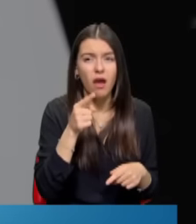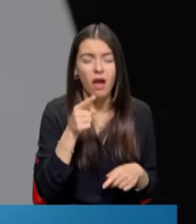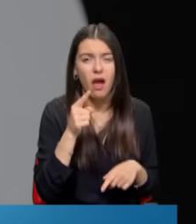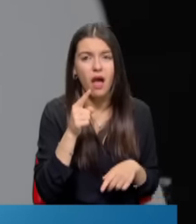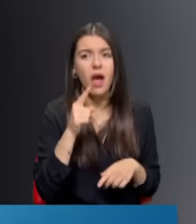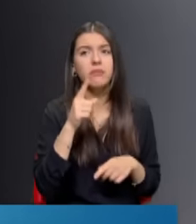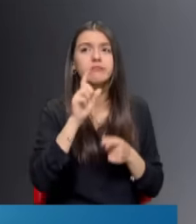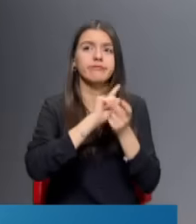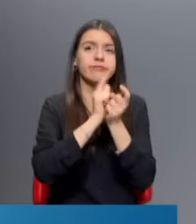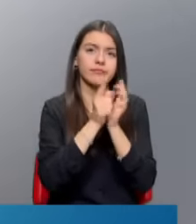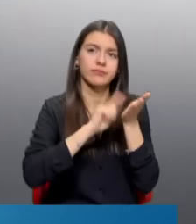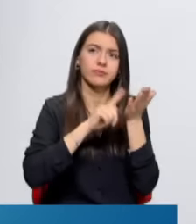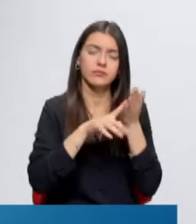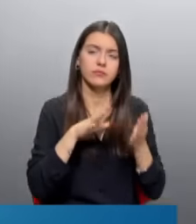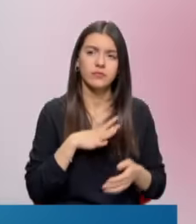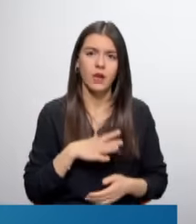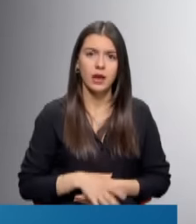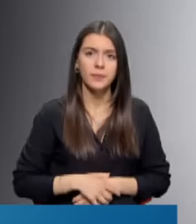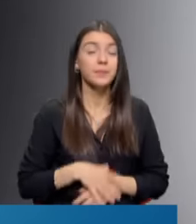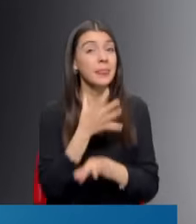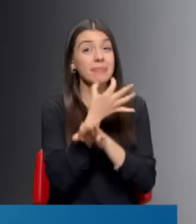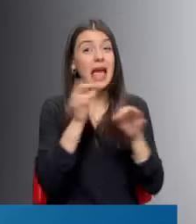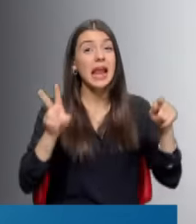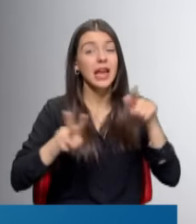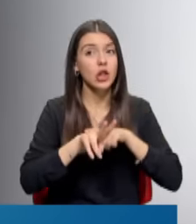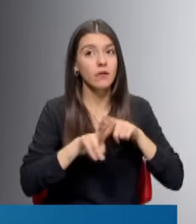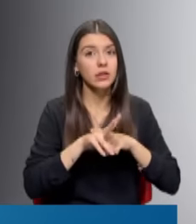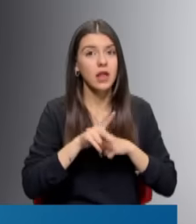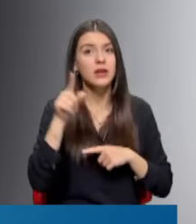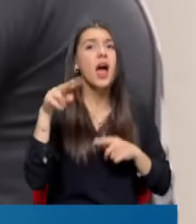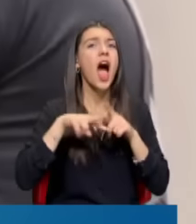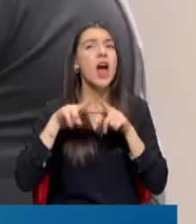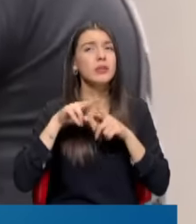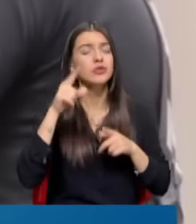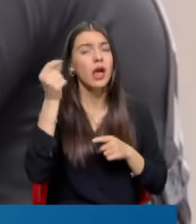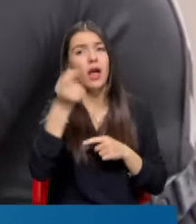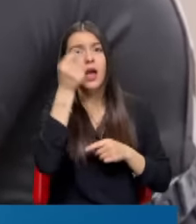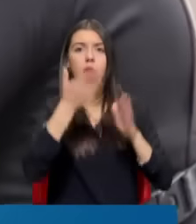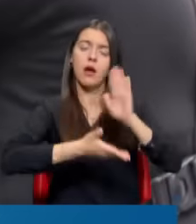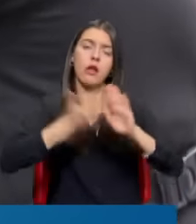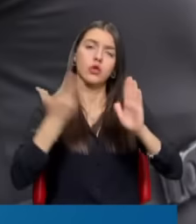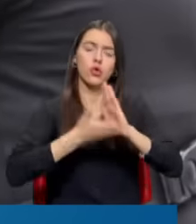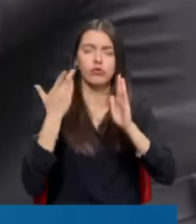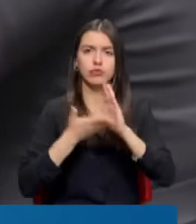denetim başlatıldı. Değerli Yalovalılar, Arapça tabelaları kaldıracağız.